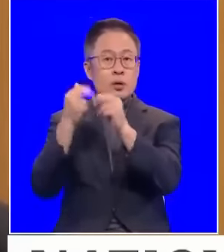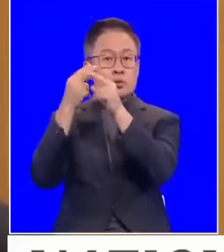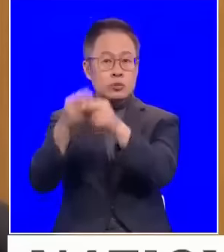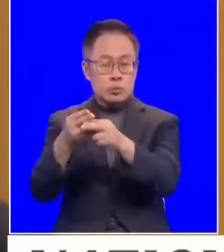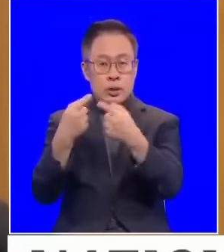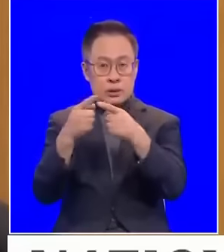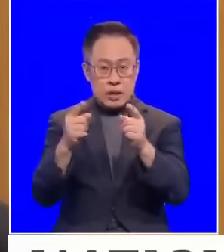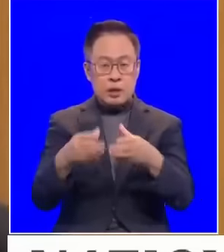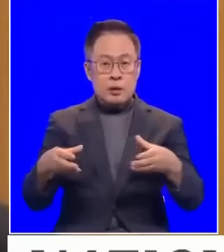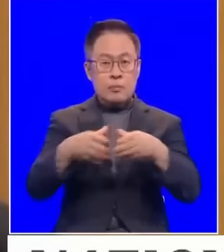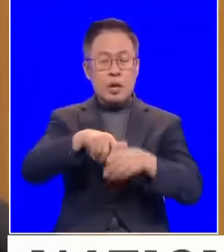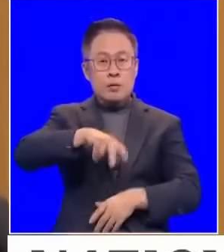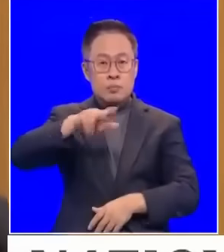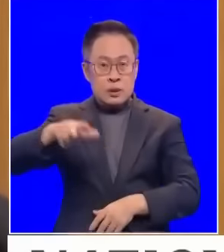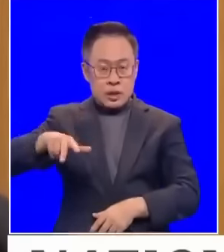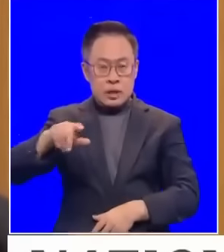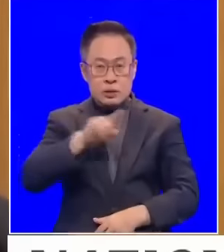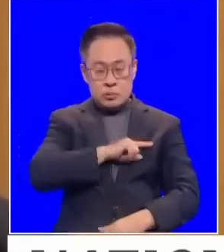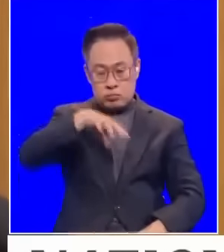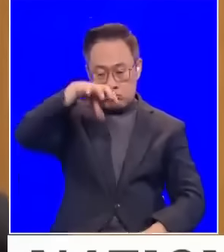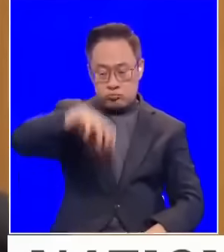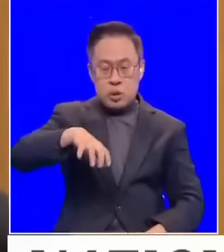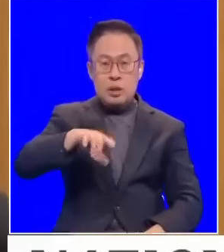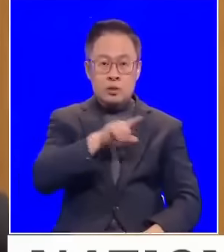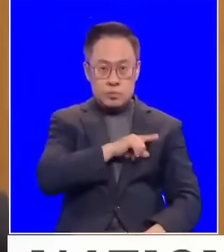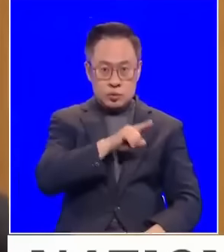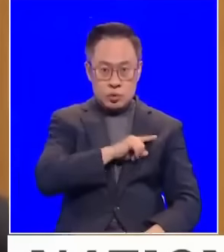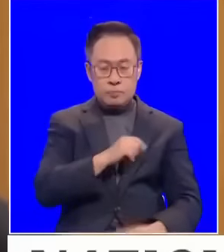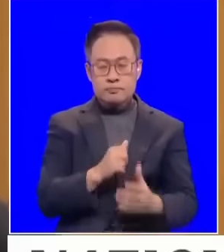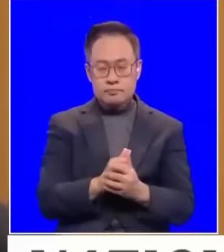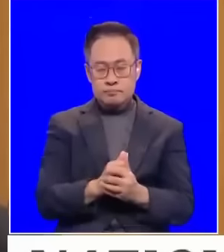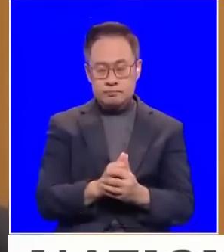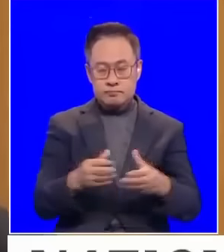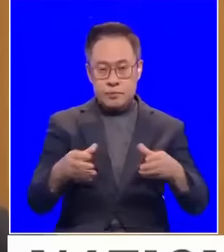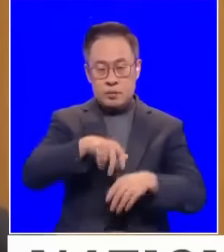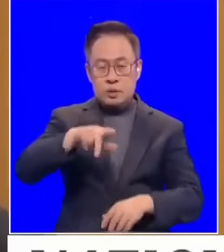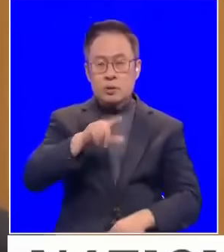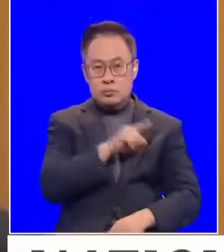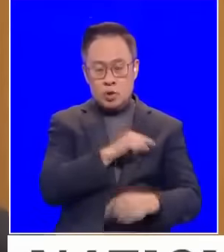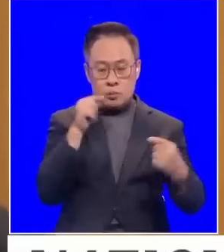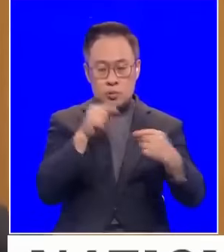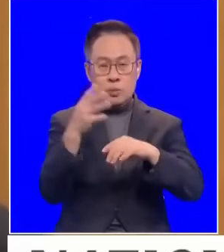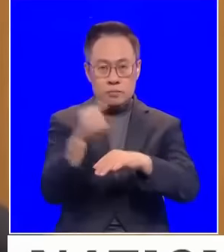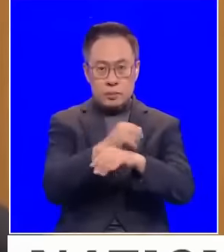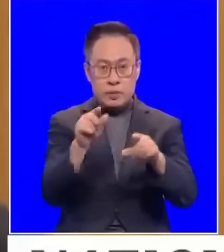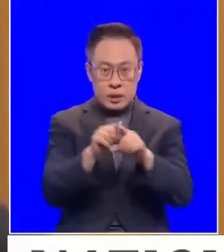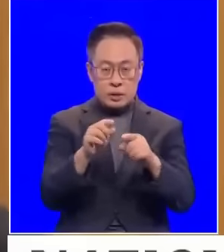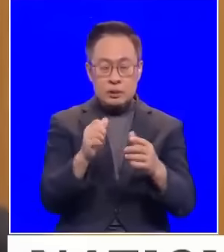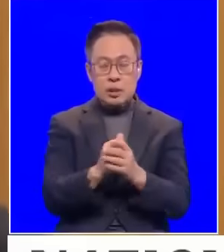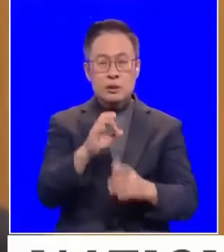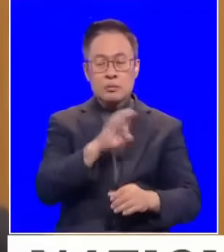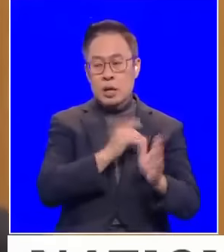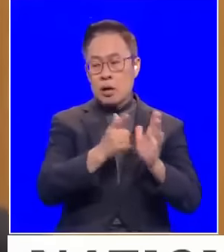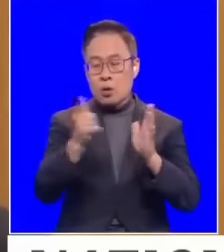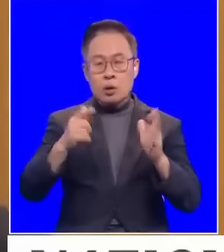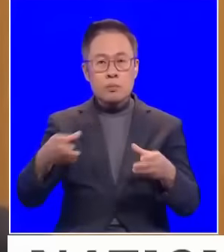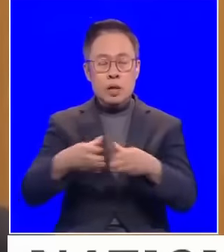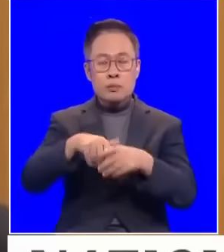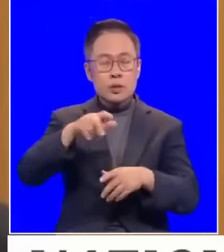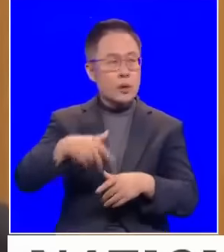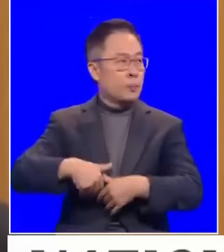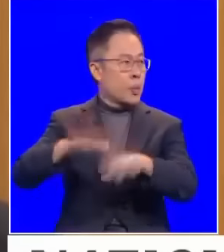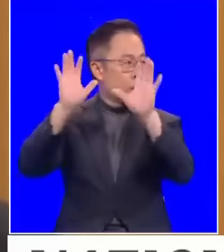ต่เมื่อพรรคเพื่อไทยเป็นสถาบันการเมืองย่อมต้องมีความรับผิดชอบทางการเมืองและต้องแสดงให้สังคมรับรู้ถึงความรับผิดช